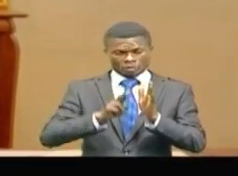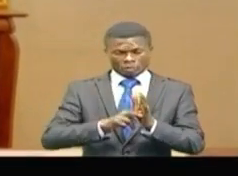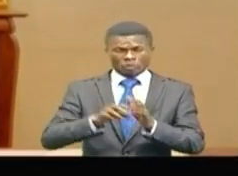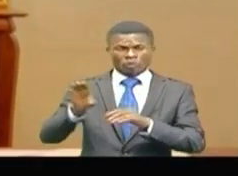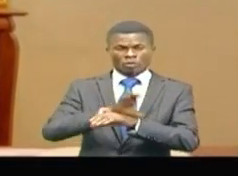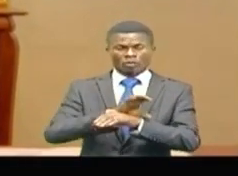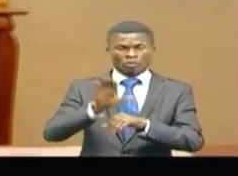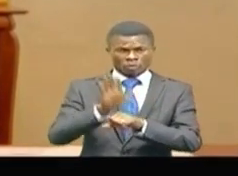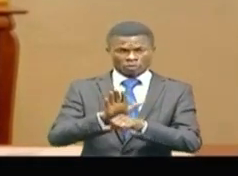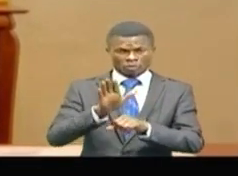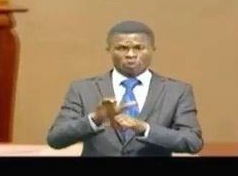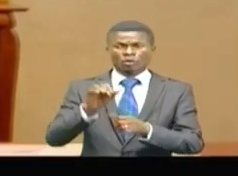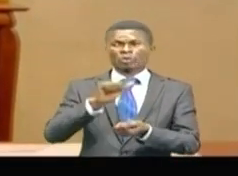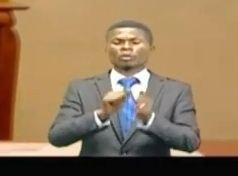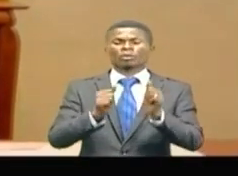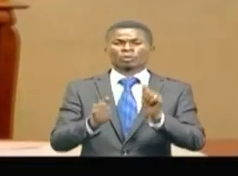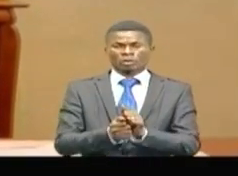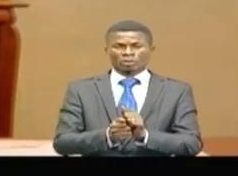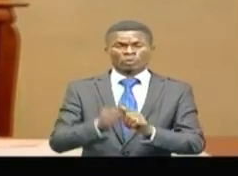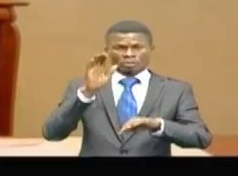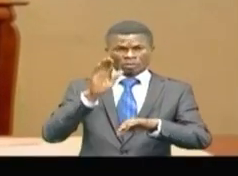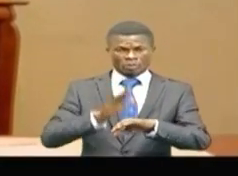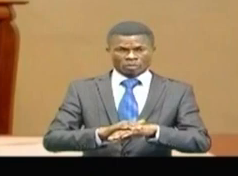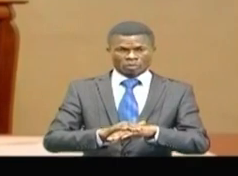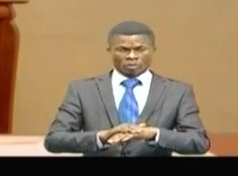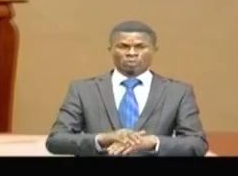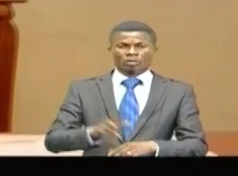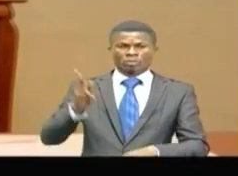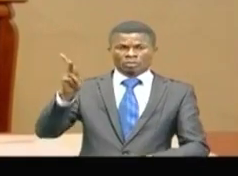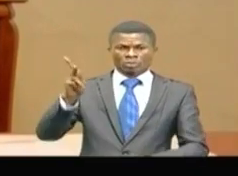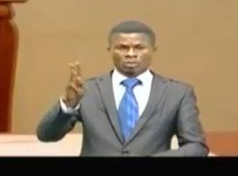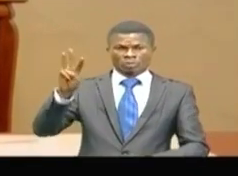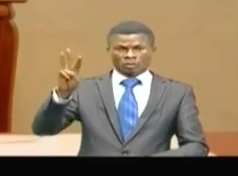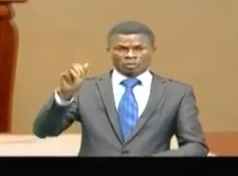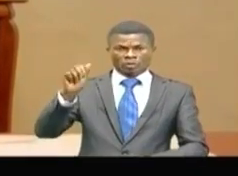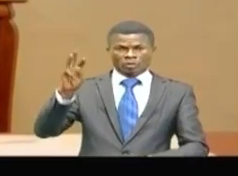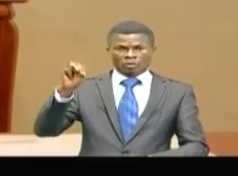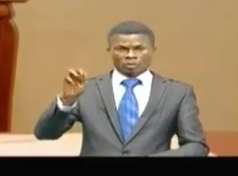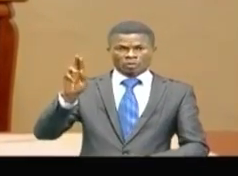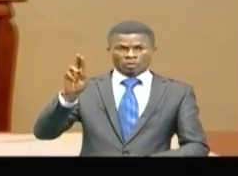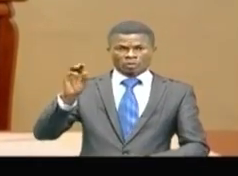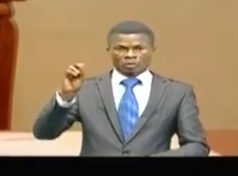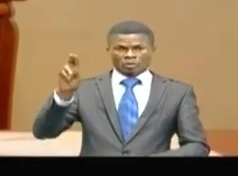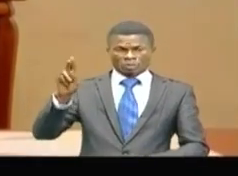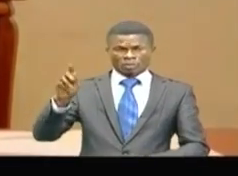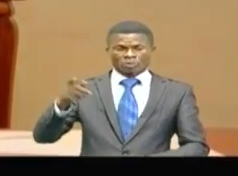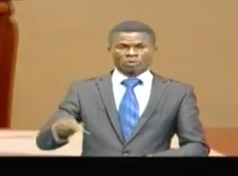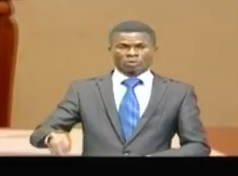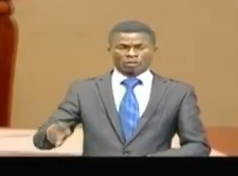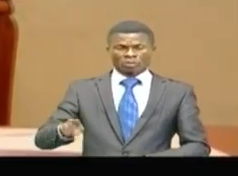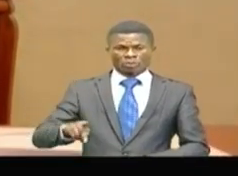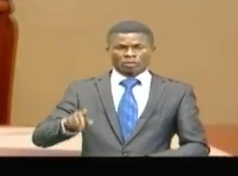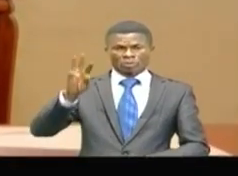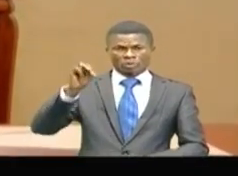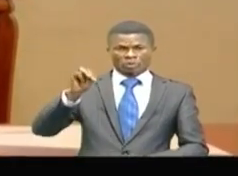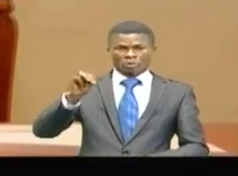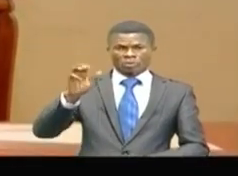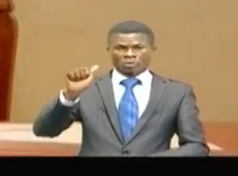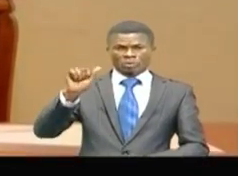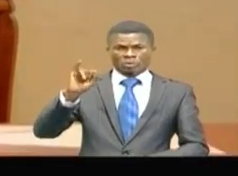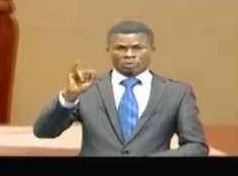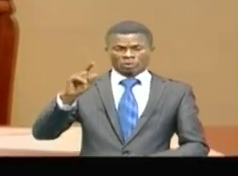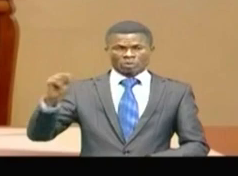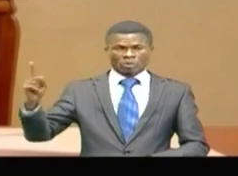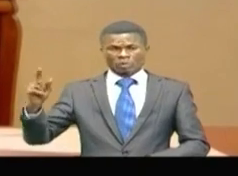par la situation qui prévaut à Kwamout, dans la province du Maïndombe, et à Katanda, dans la province